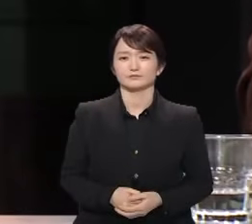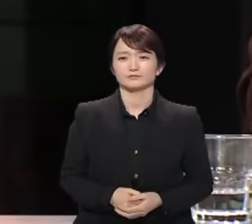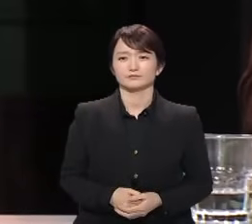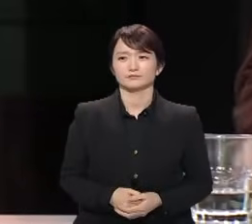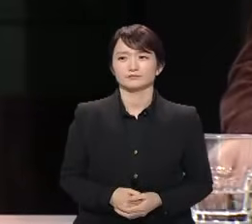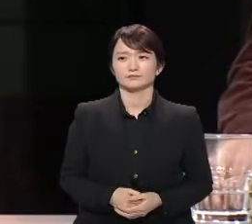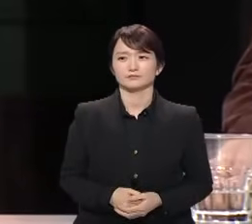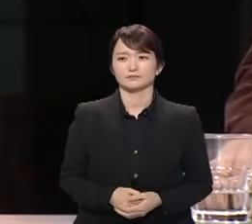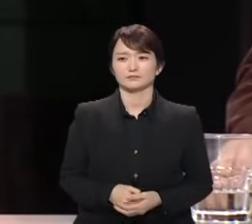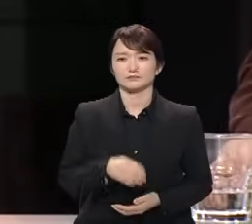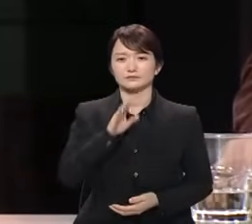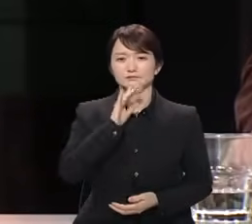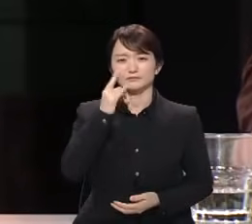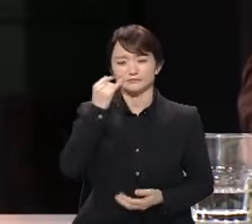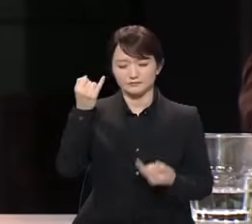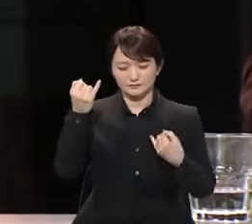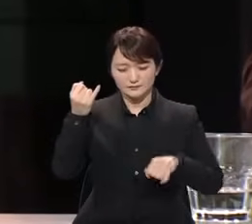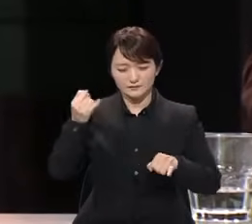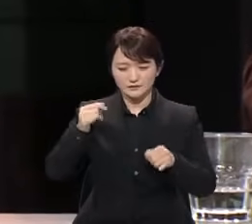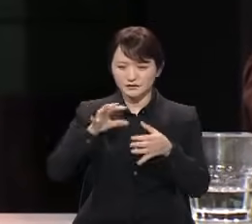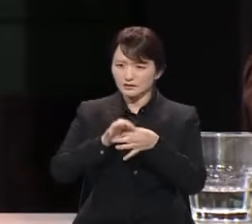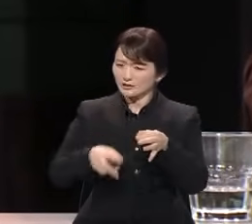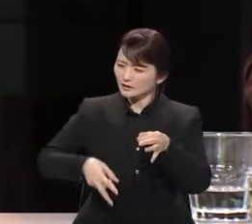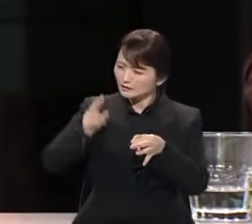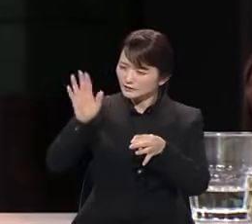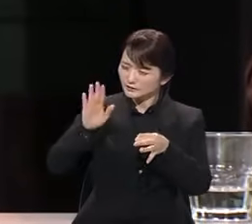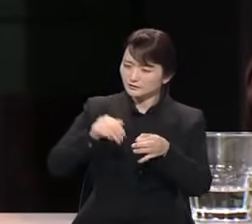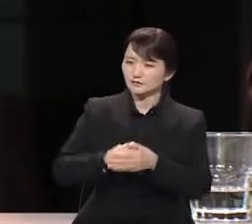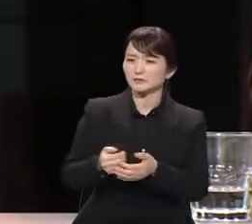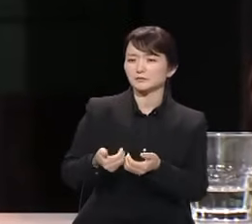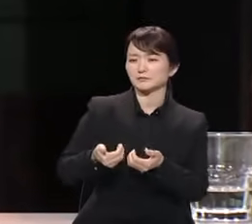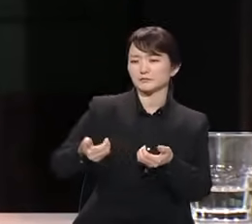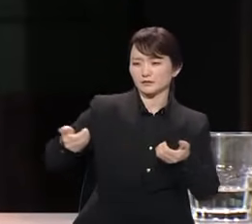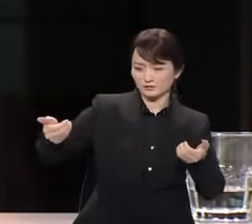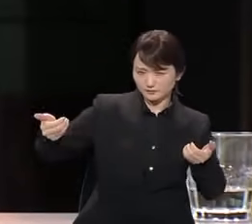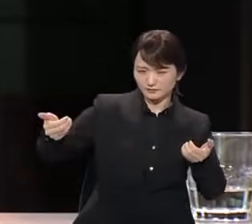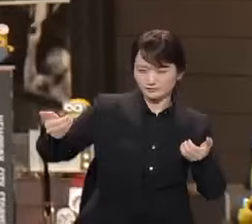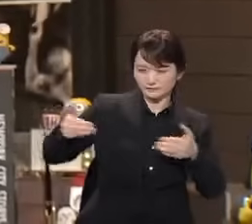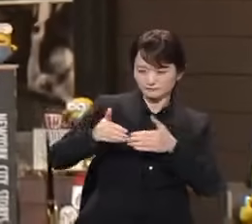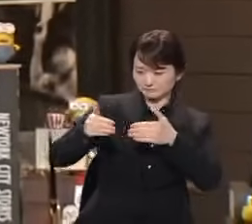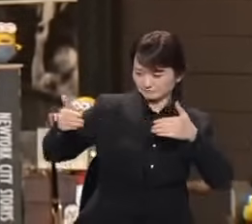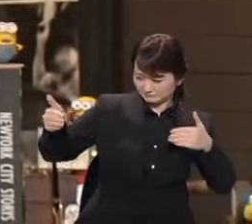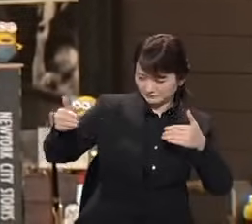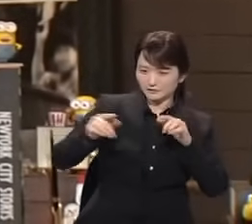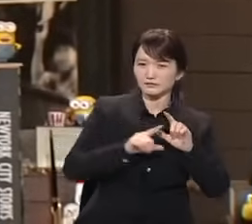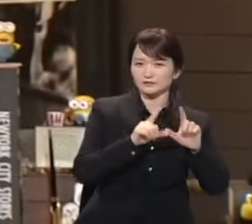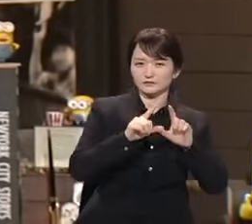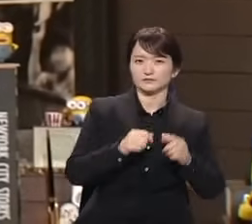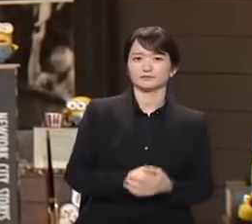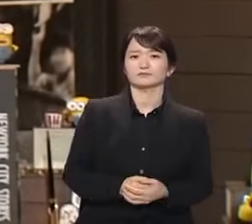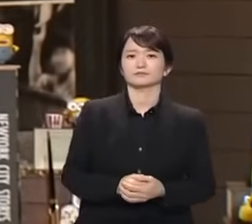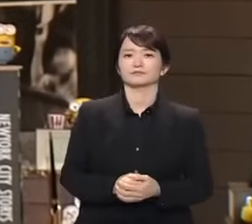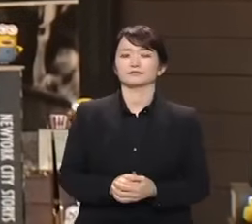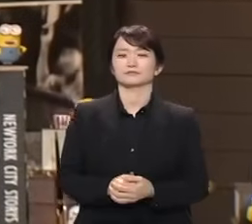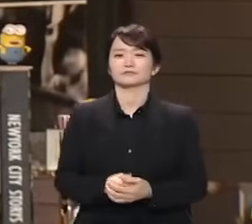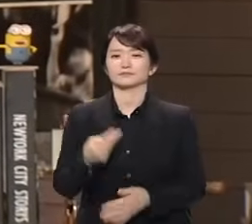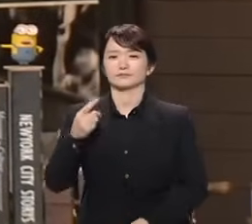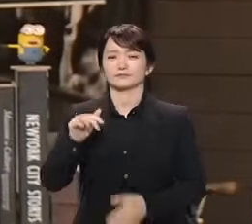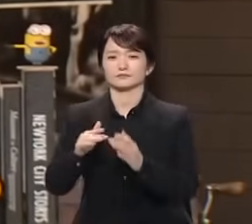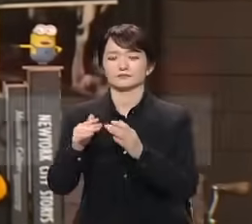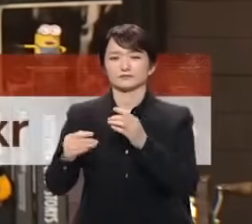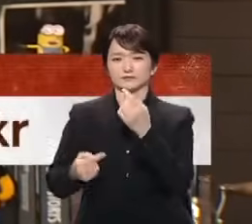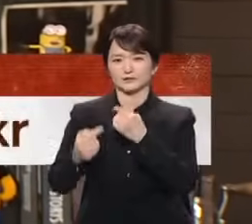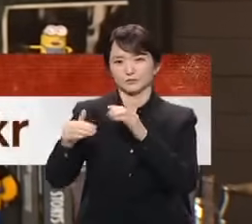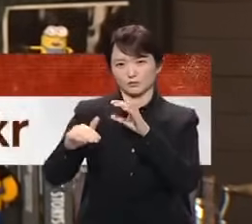지은님은 의절까지는 아니고 일단 좀 멀리 지내세요 라는 의견 주셨습니다. 그렇군요. 자, 사건 반장 제보 메일과 카카오톡 사건 반장